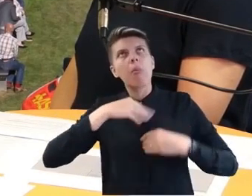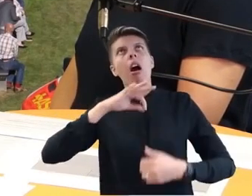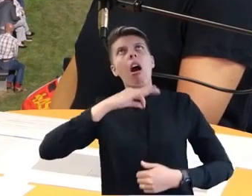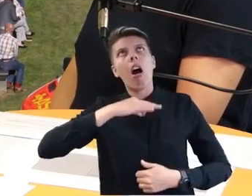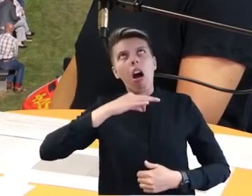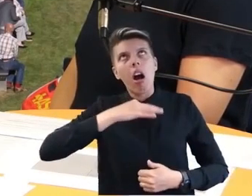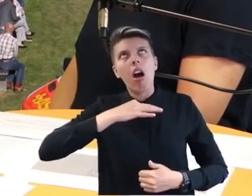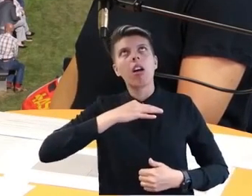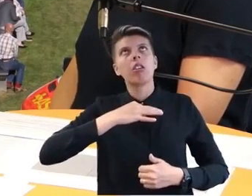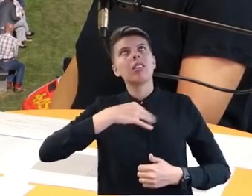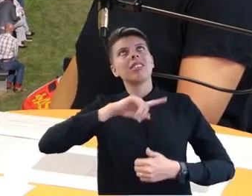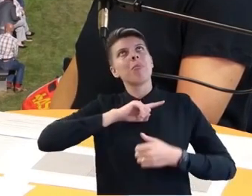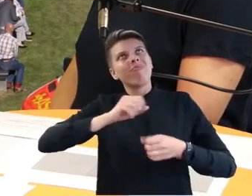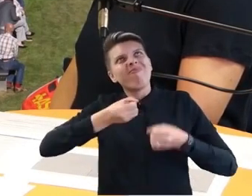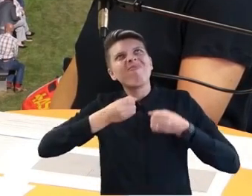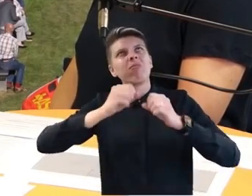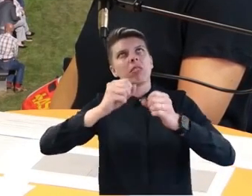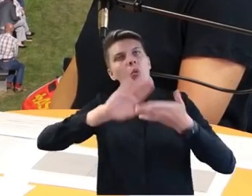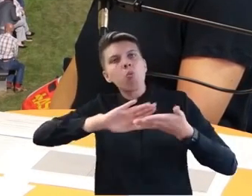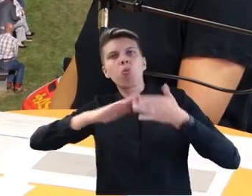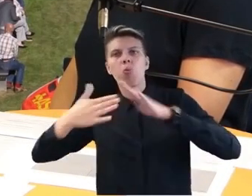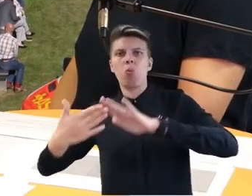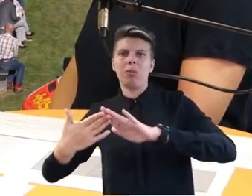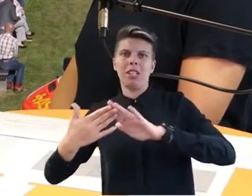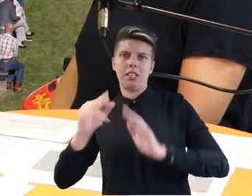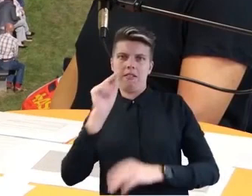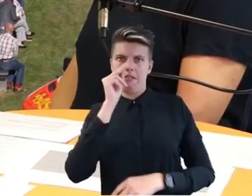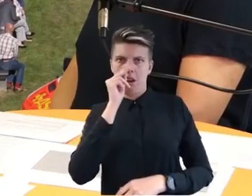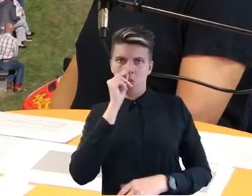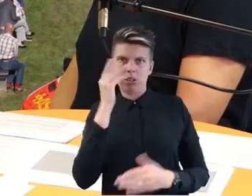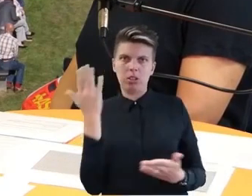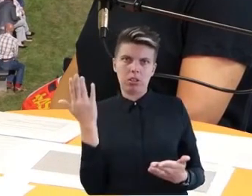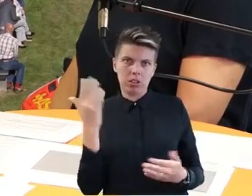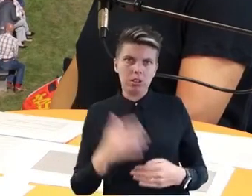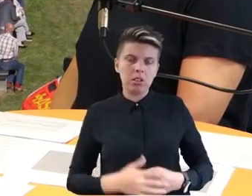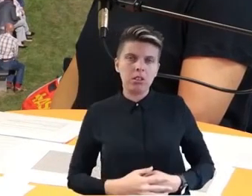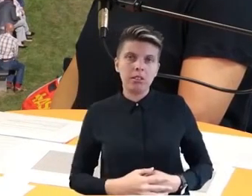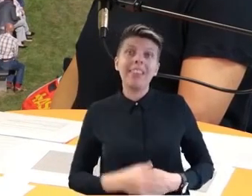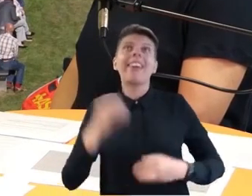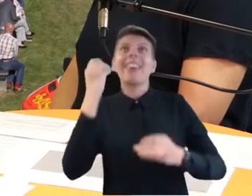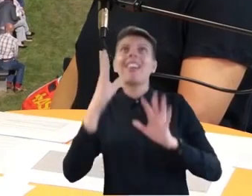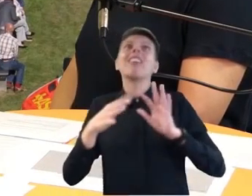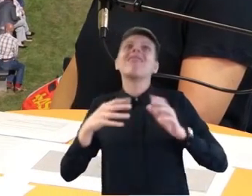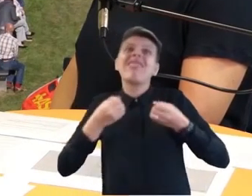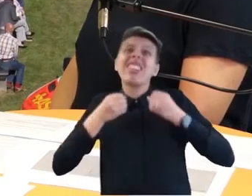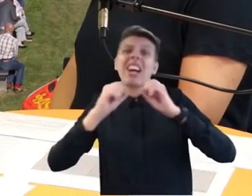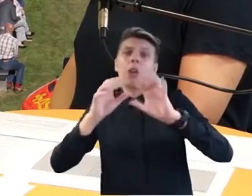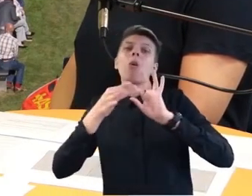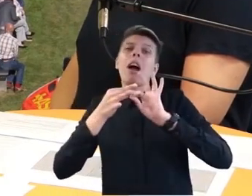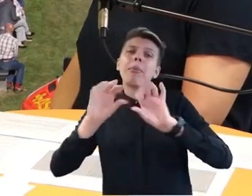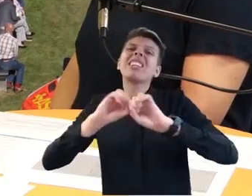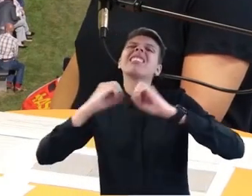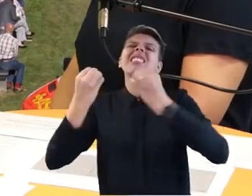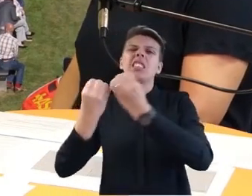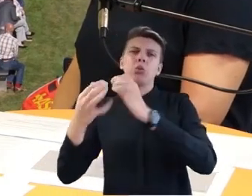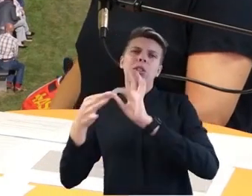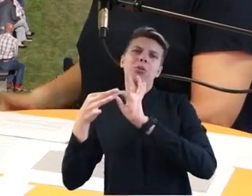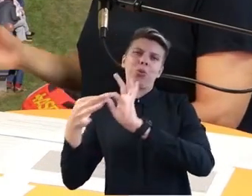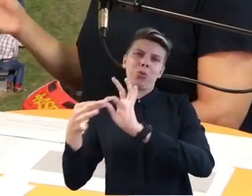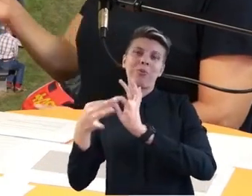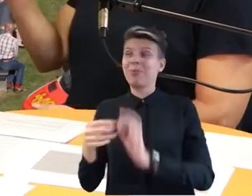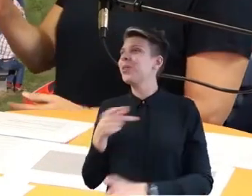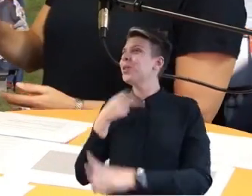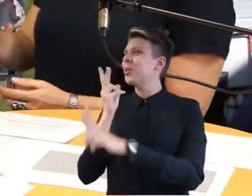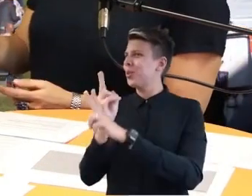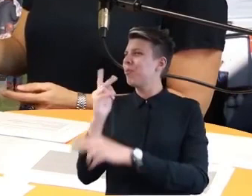empfehlungen eben auch dementsprechend umgesetzt werden wie es dann in der konkreten situation sinnvoll erscheint ja wo sie das